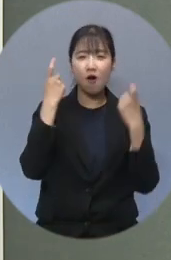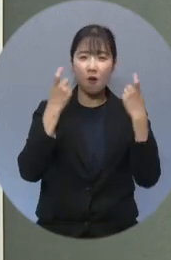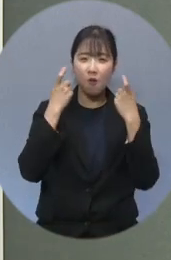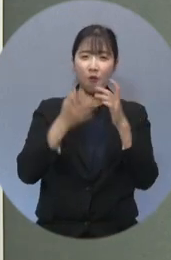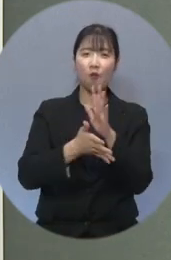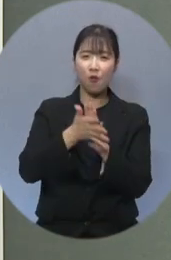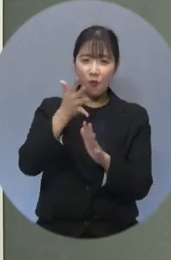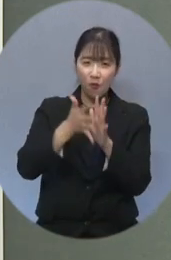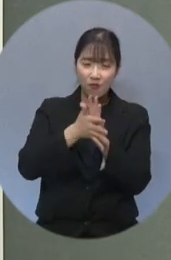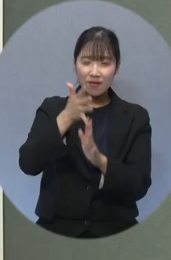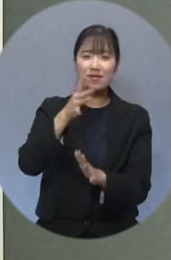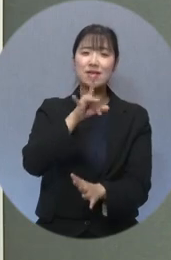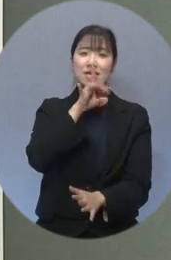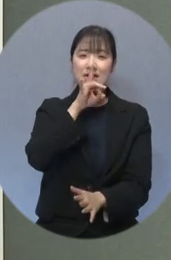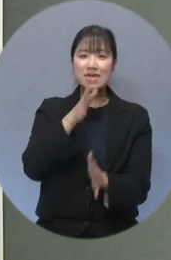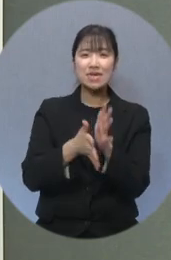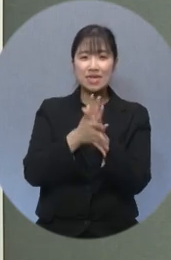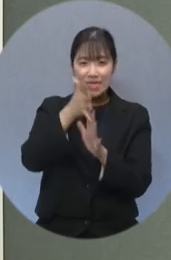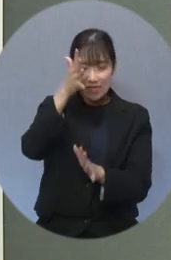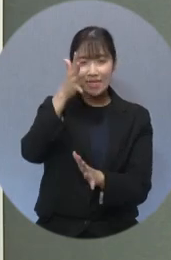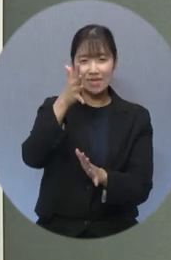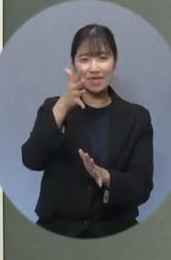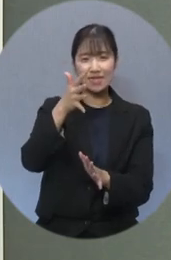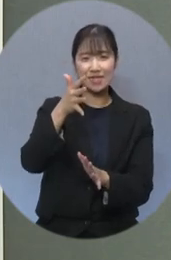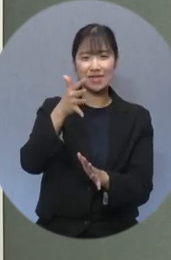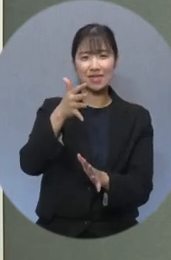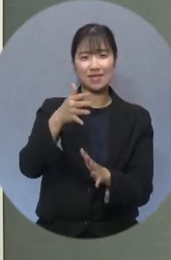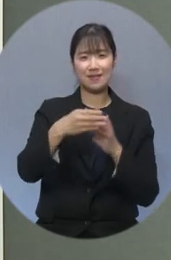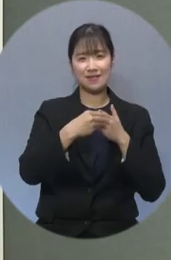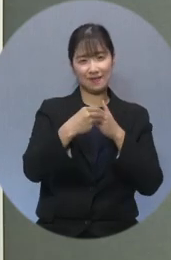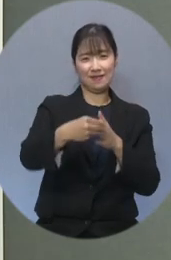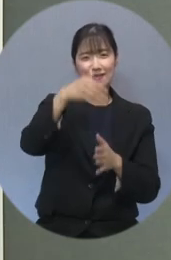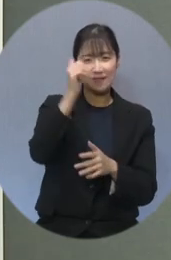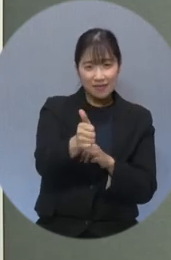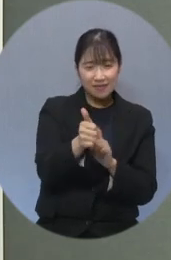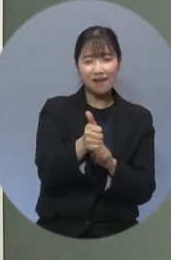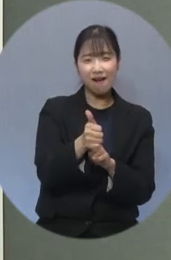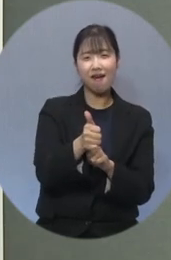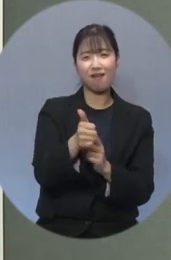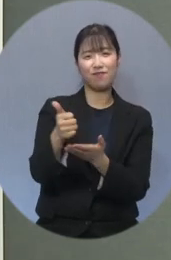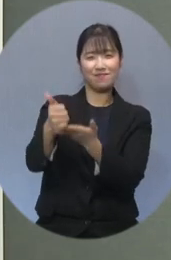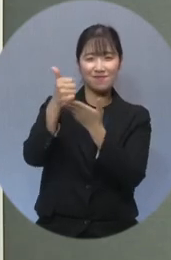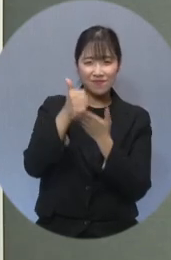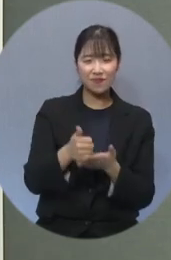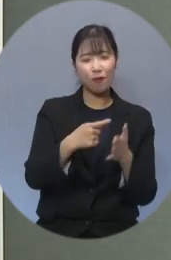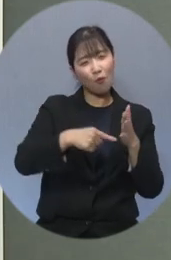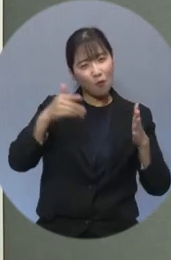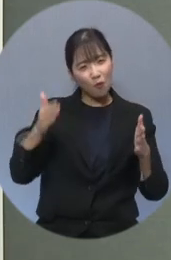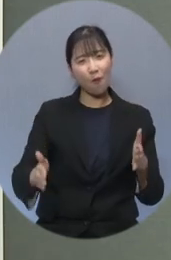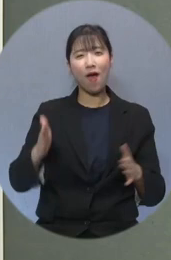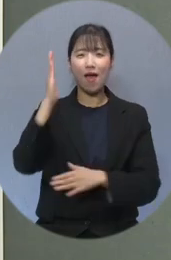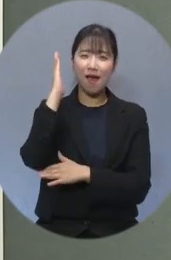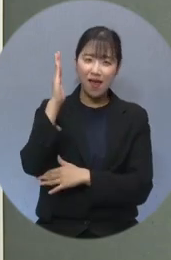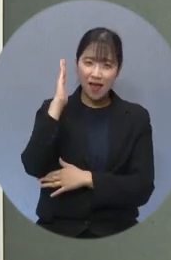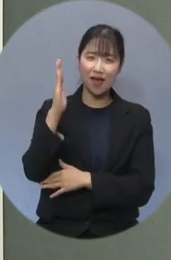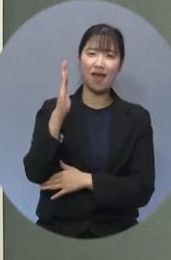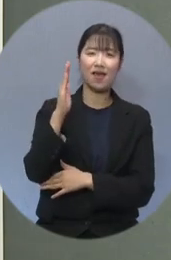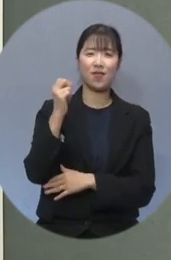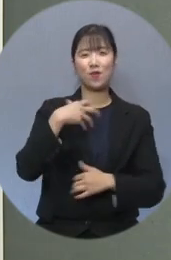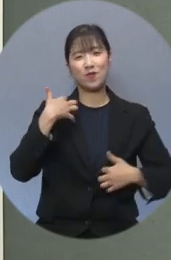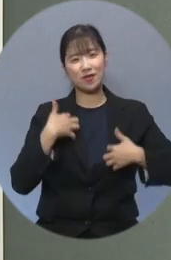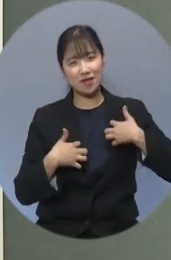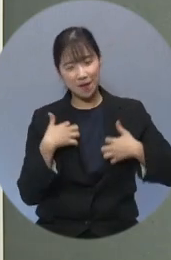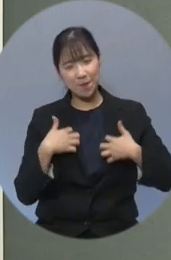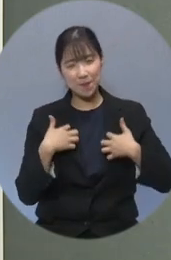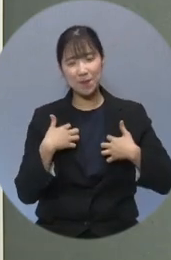청정관광도시 강릉시를 이끌어가는 김한근 시장을 모시고 아주 그동안에 있었던 얘기 또